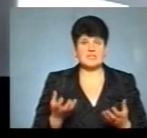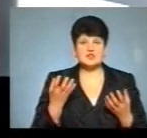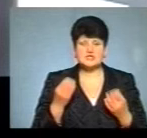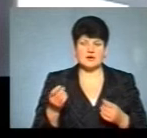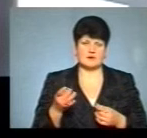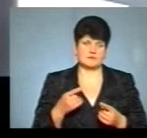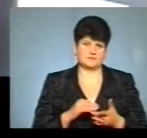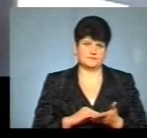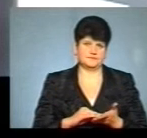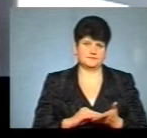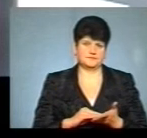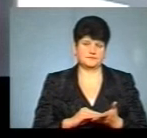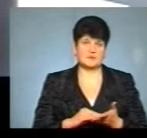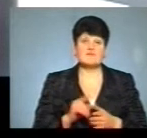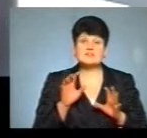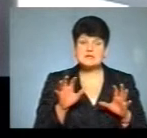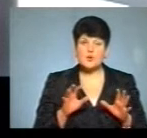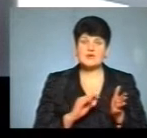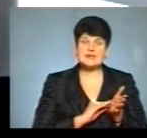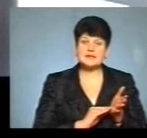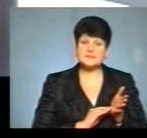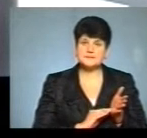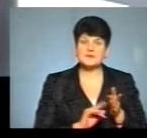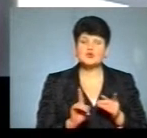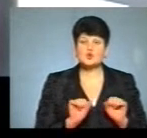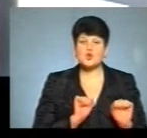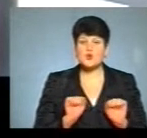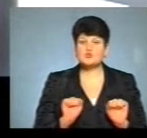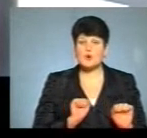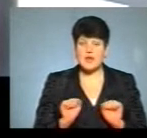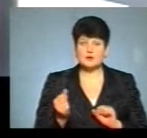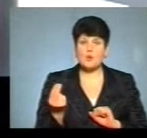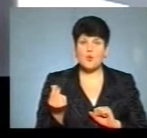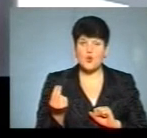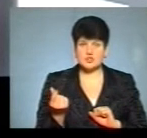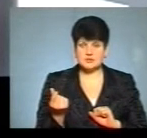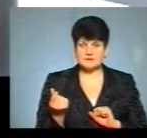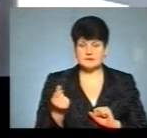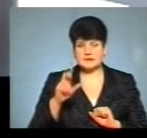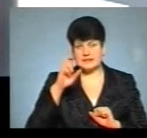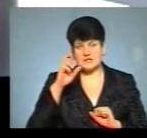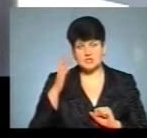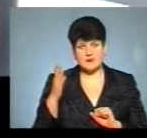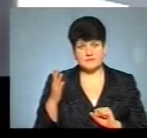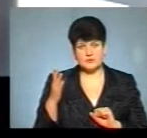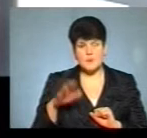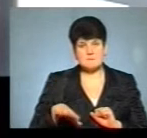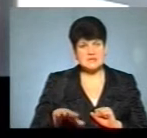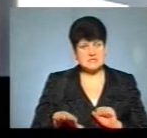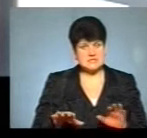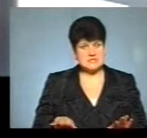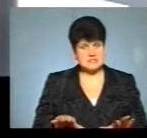кажу, там в законі прописано, що розпорядником коштів державного